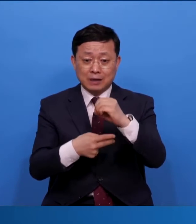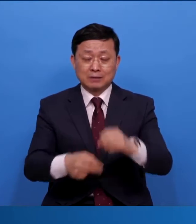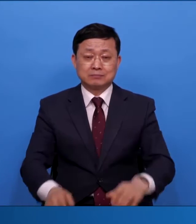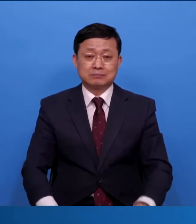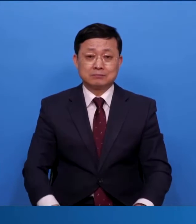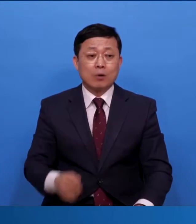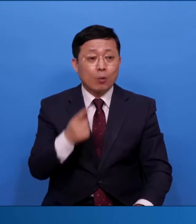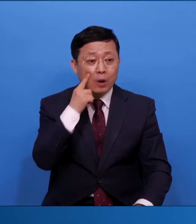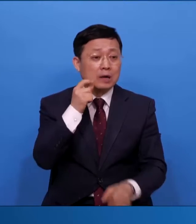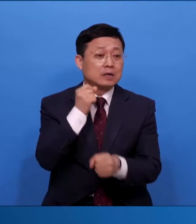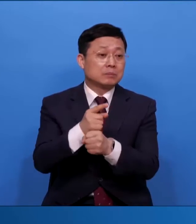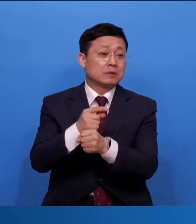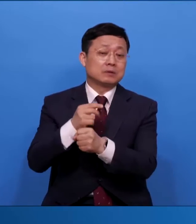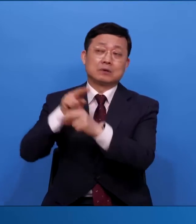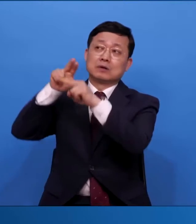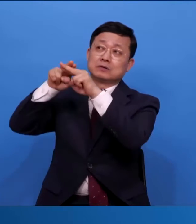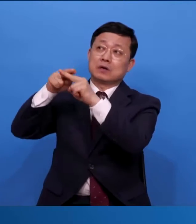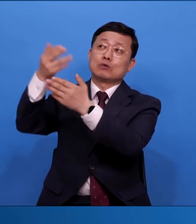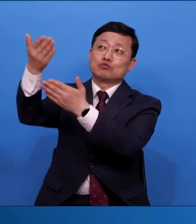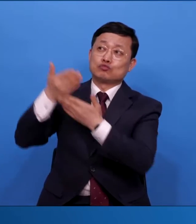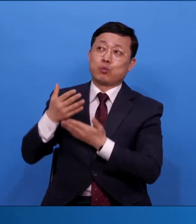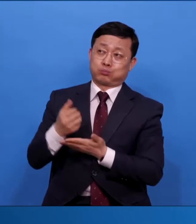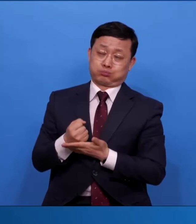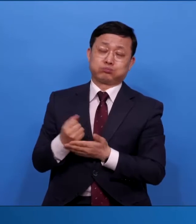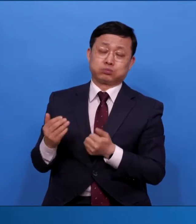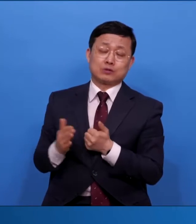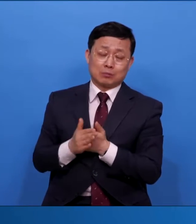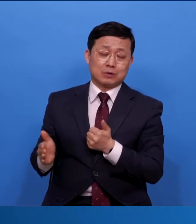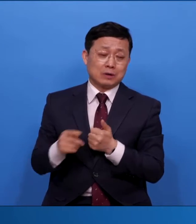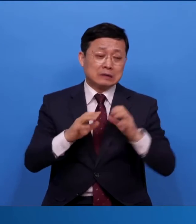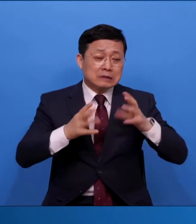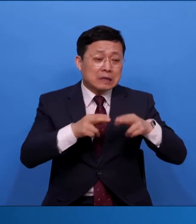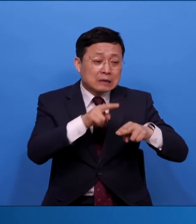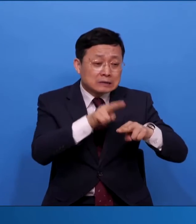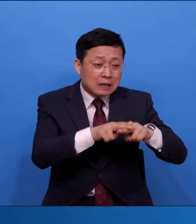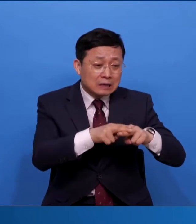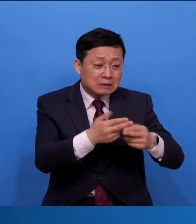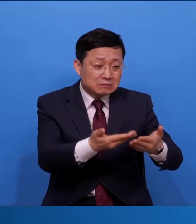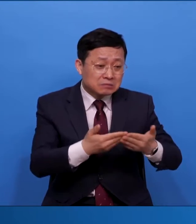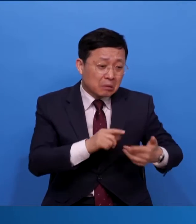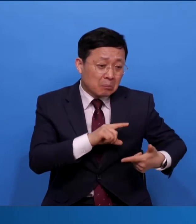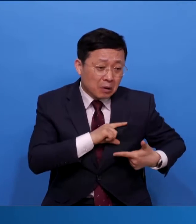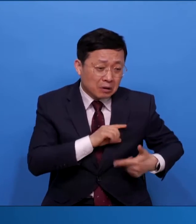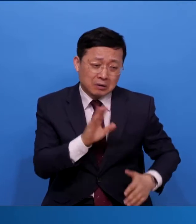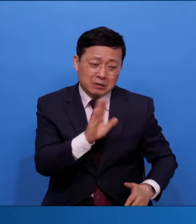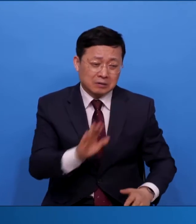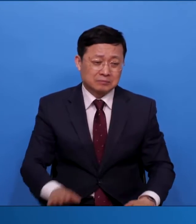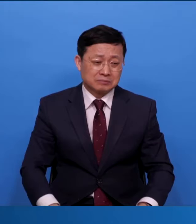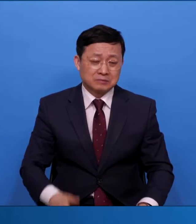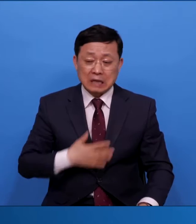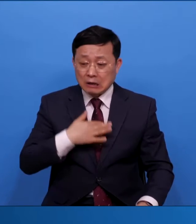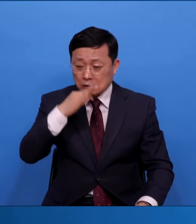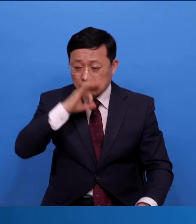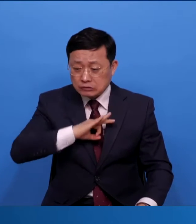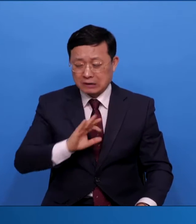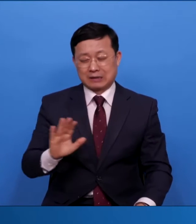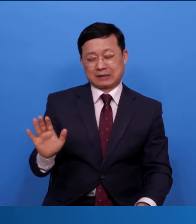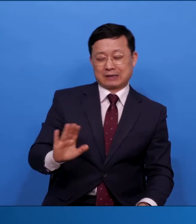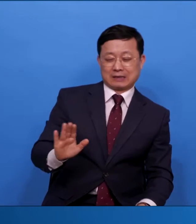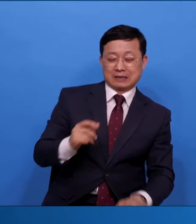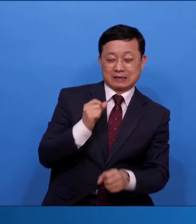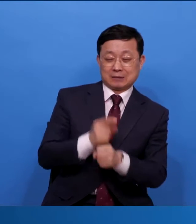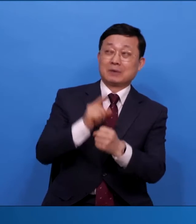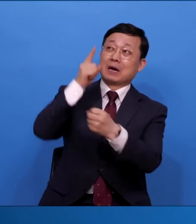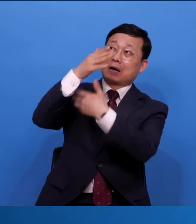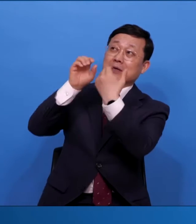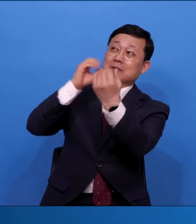자리를 다 얻었기 때문에. 因为他已经得到了所有的地位. 다 얻었잖아요. 已经都得着了. 참 제자는 자기 유익을 구치 않습니다. 이미 응답 다